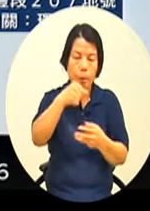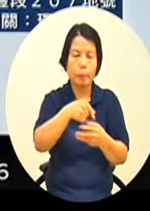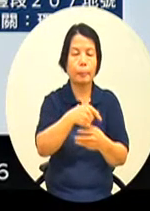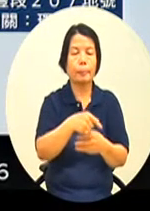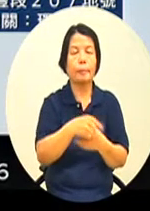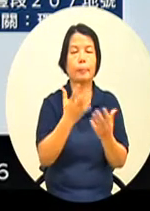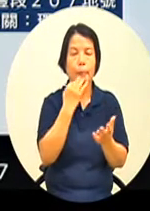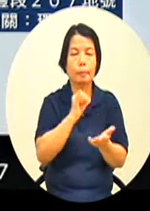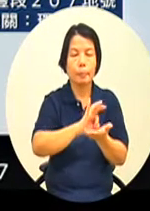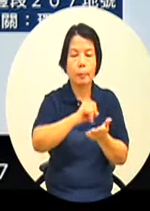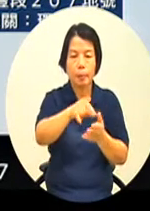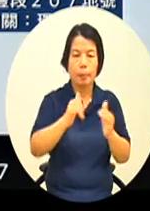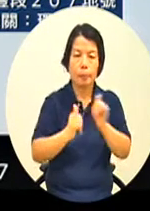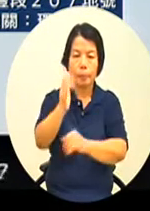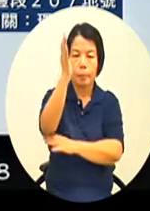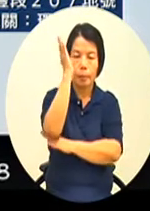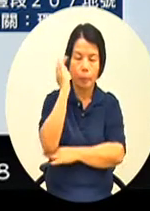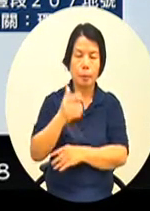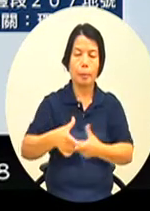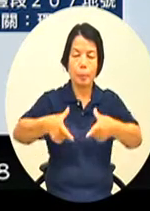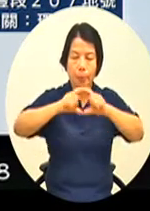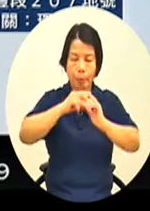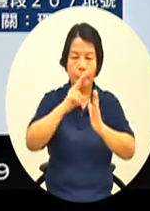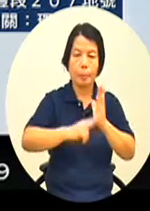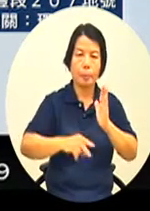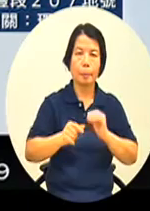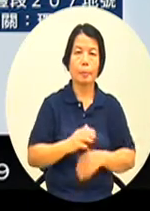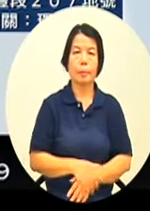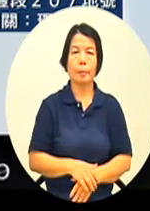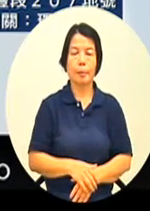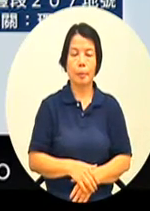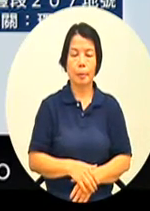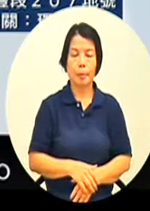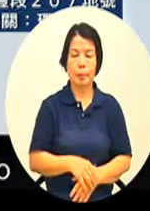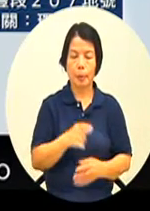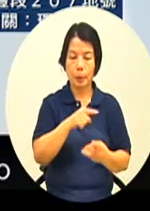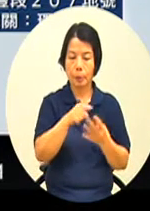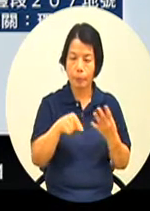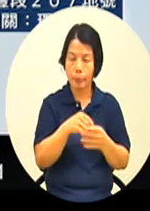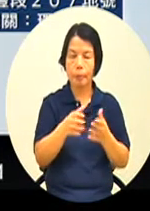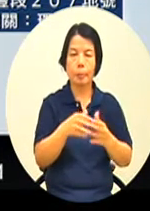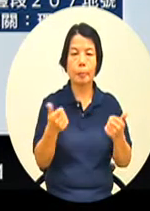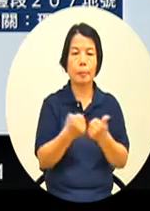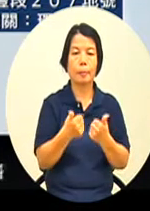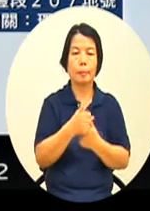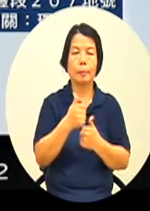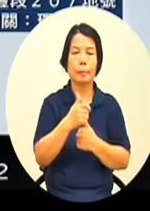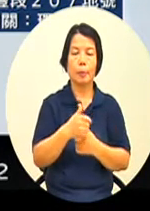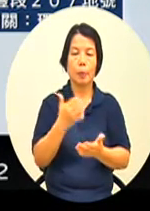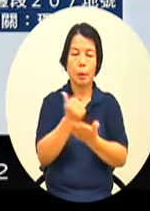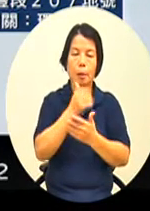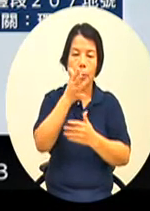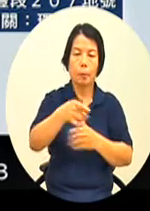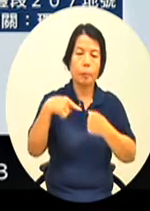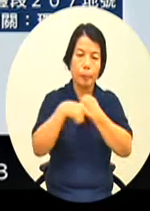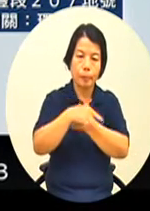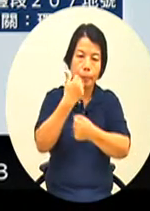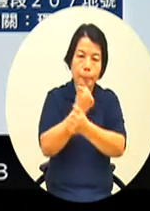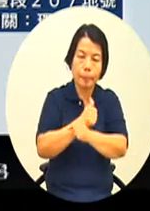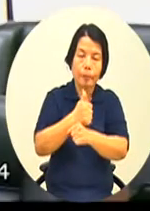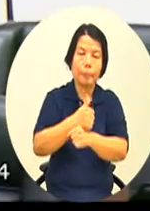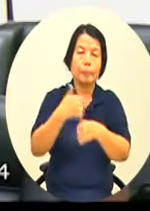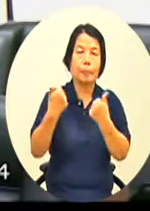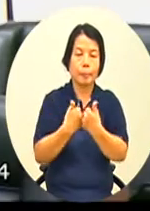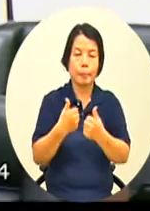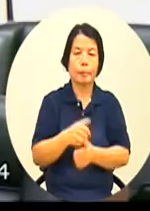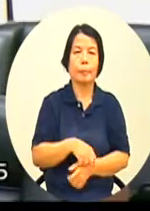待民政局可以给我们正面的回应。那我想就刚刚的这个议题，我先请教研考会的刘诸委，然后再